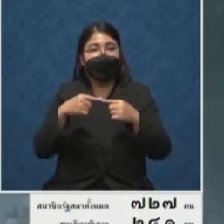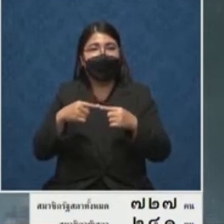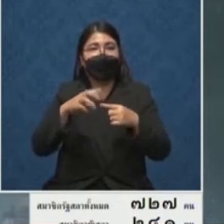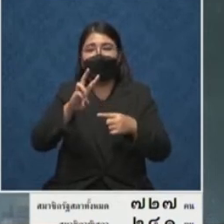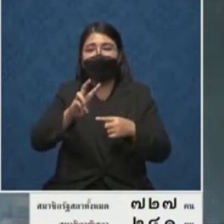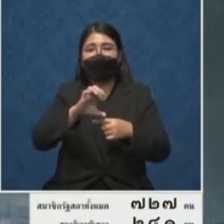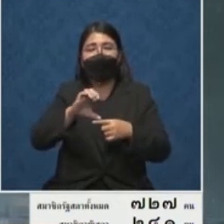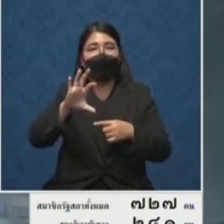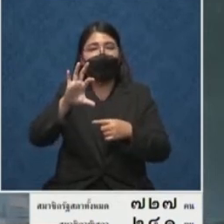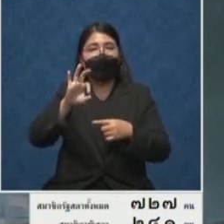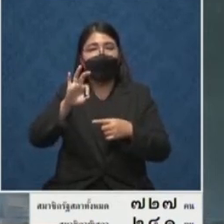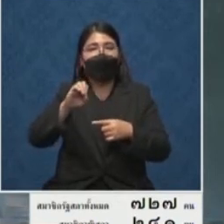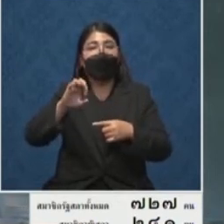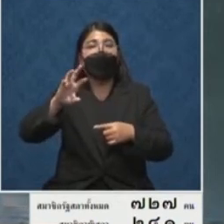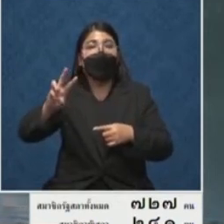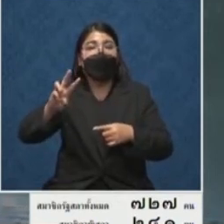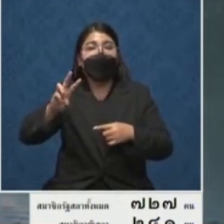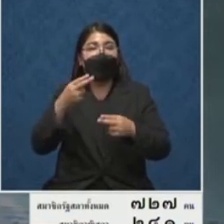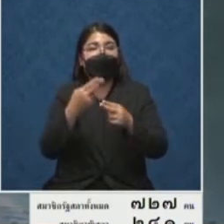และ4ไม่รับหลักการครับ